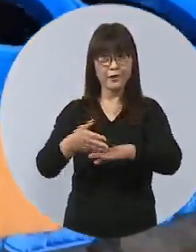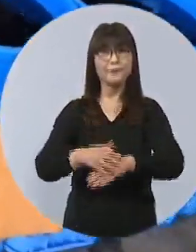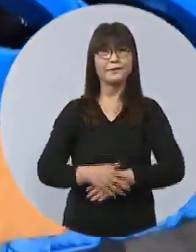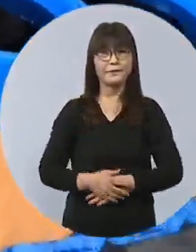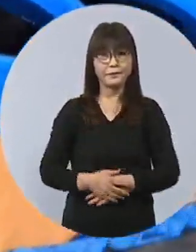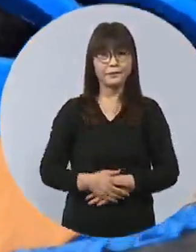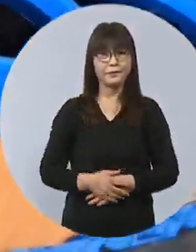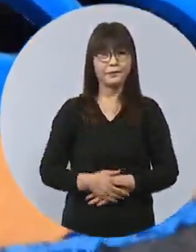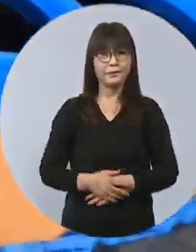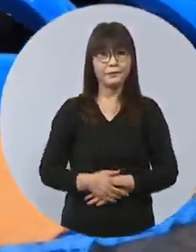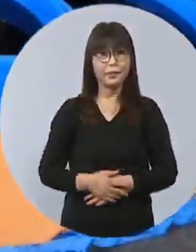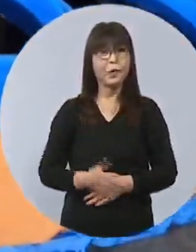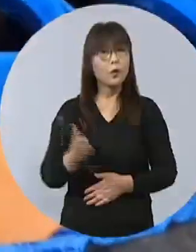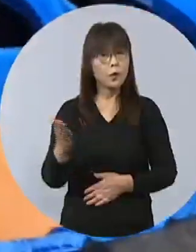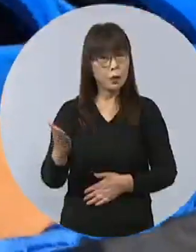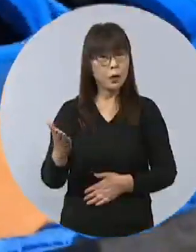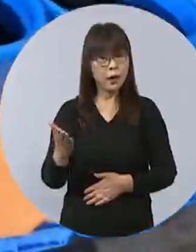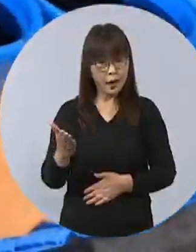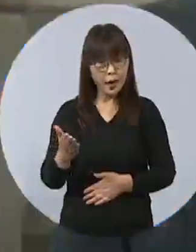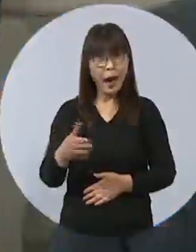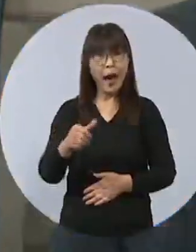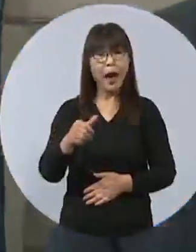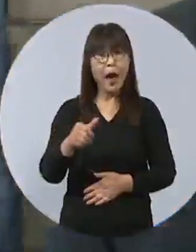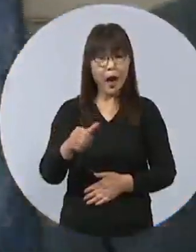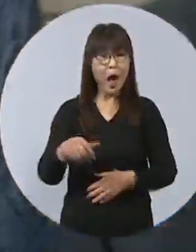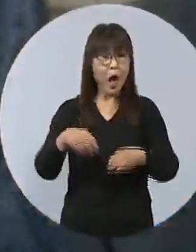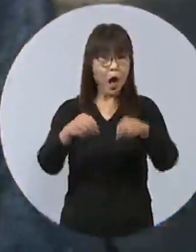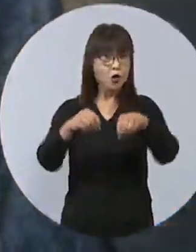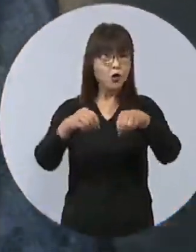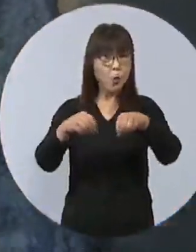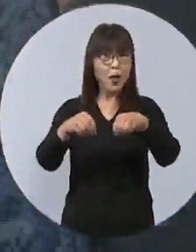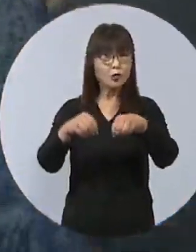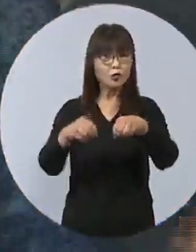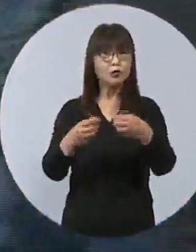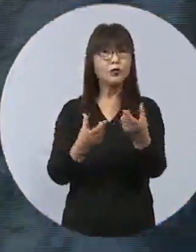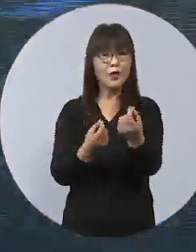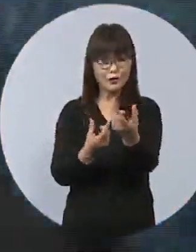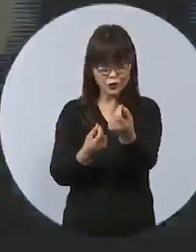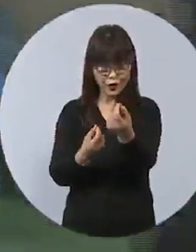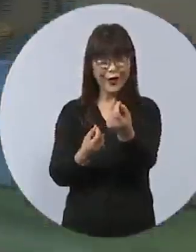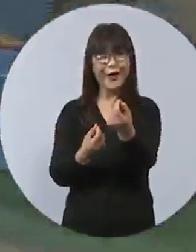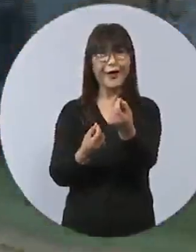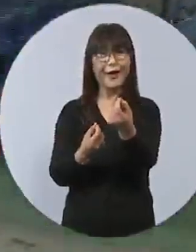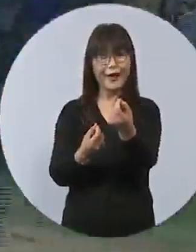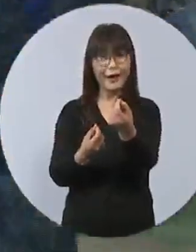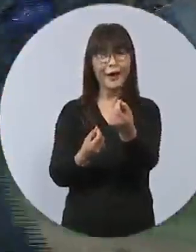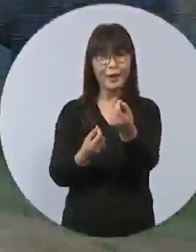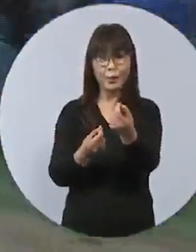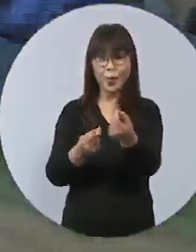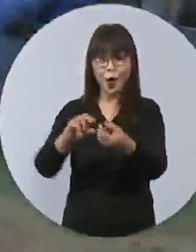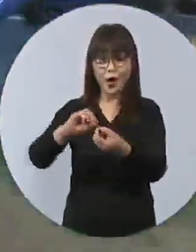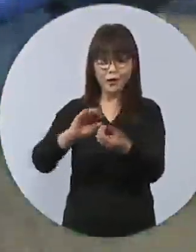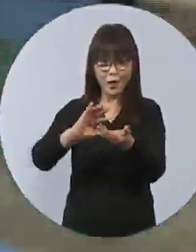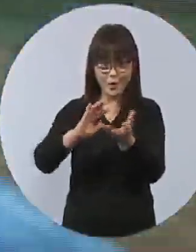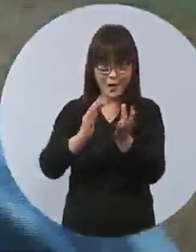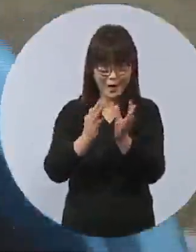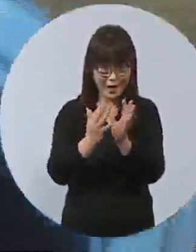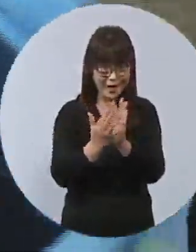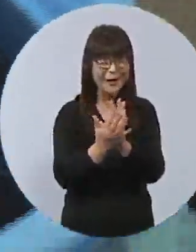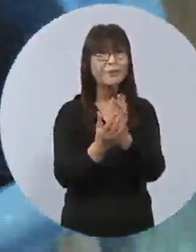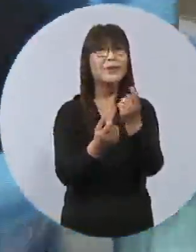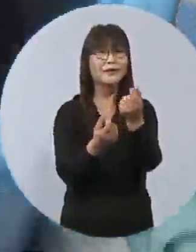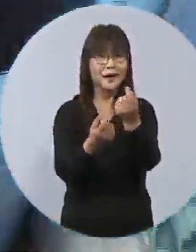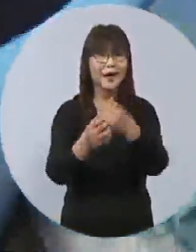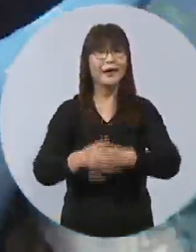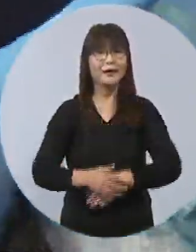シャツだったものをこれから藍染めしていくってこと。へえ、すごい、もう だいぶね、色が変わってきて、